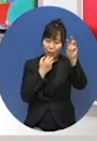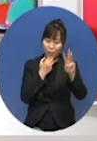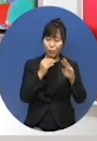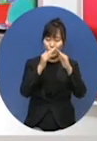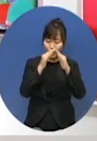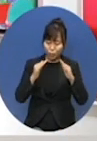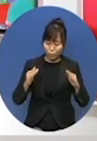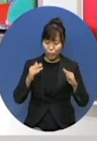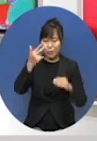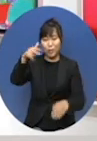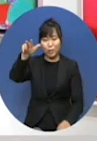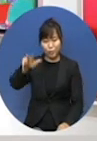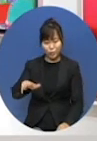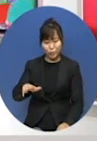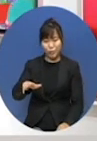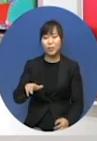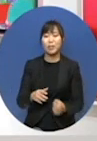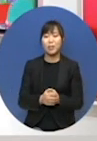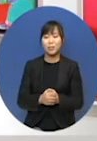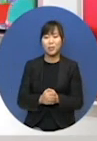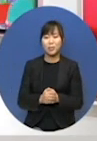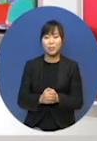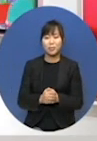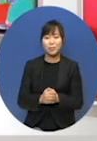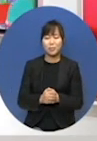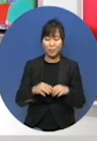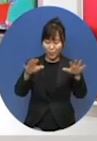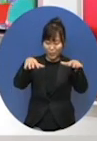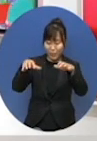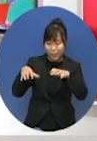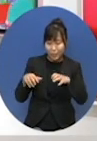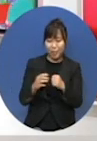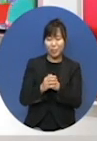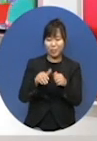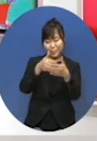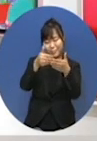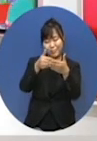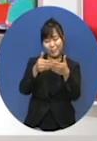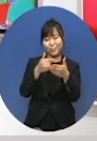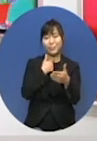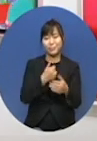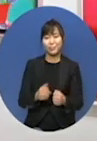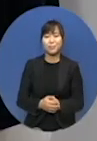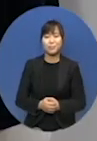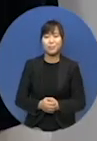강주, 전주, 진주 이렇게 모집해서 작품을 하게 되었습니다.